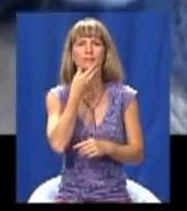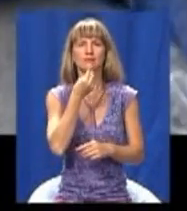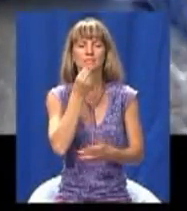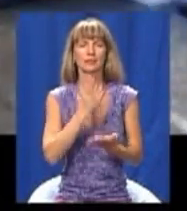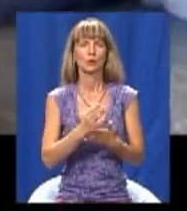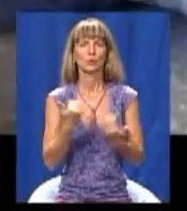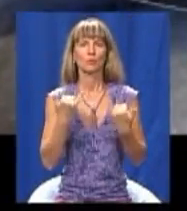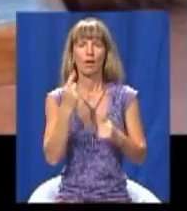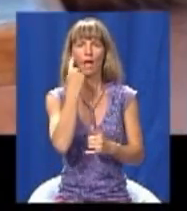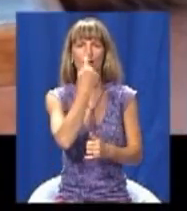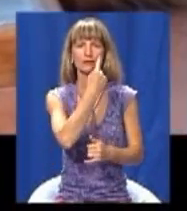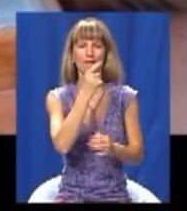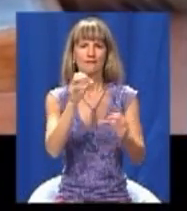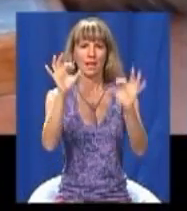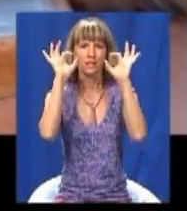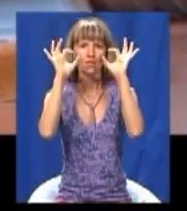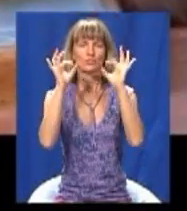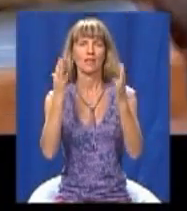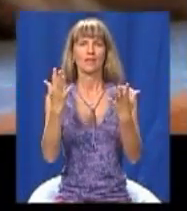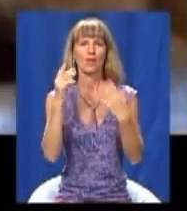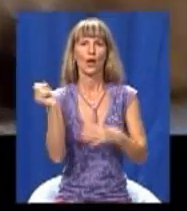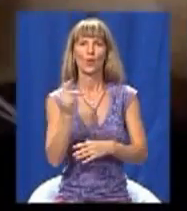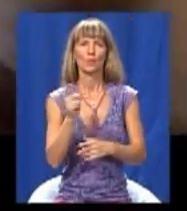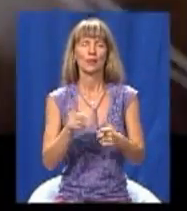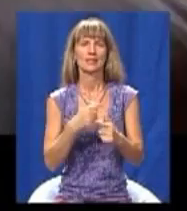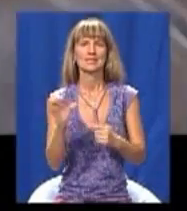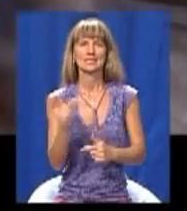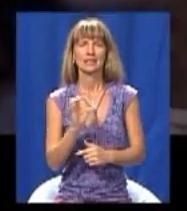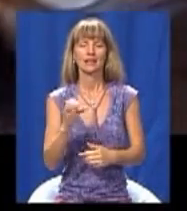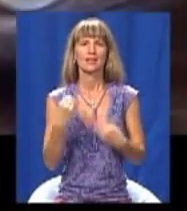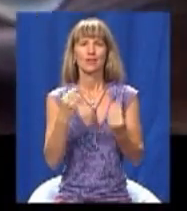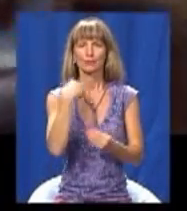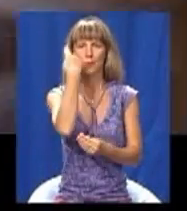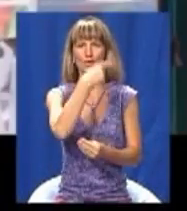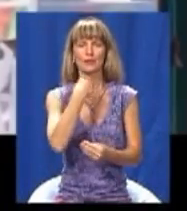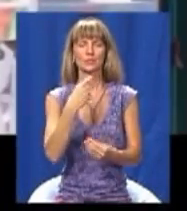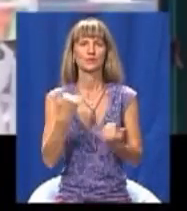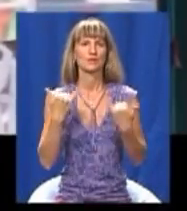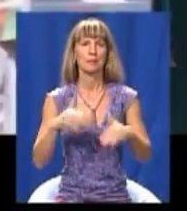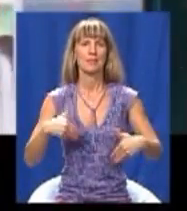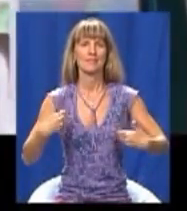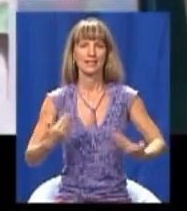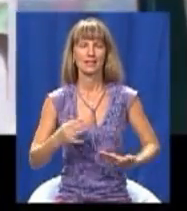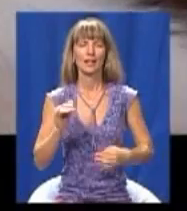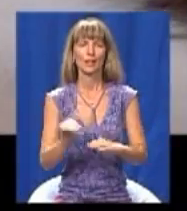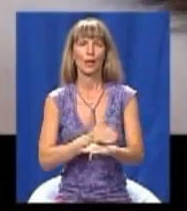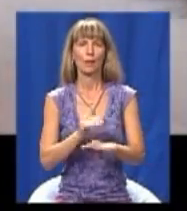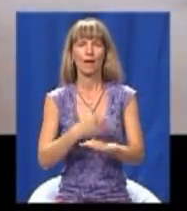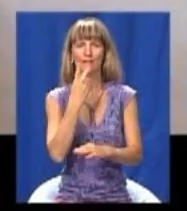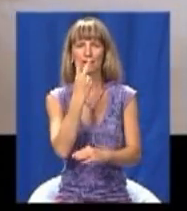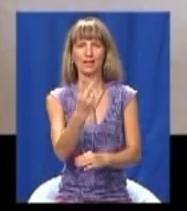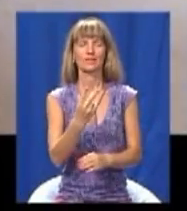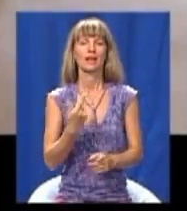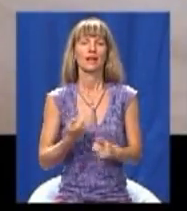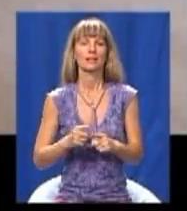й дивовижні очі. Величезні, яскраво блакитні чи сині, вони надають мордочці на диво привітного і добродушного виразу.